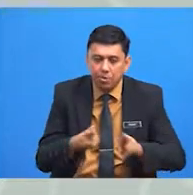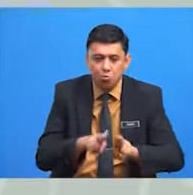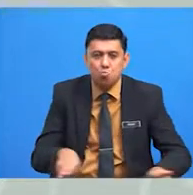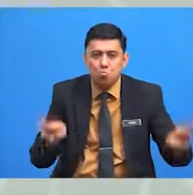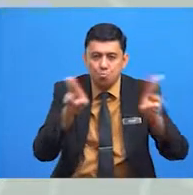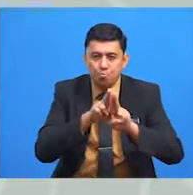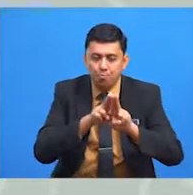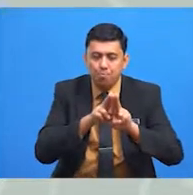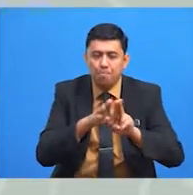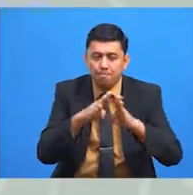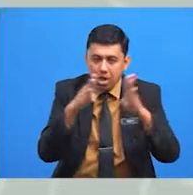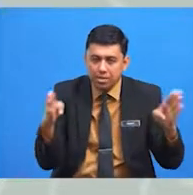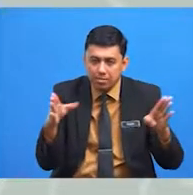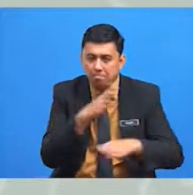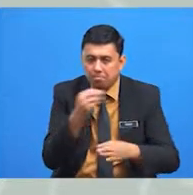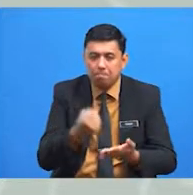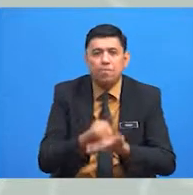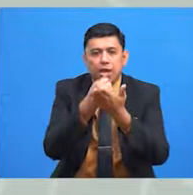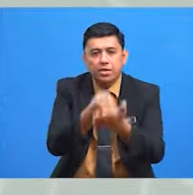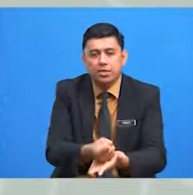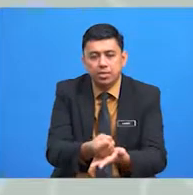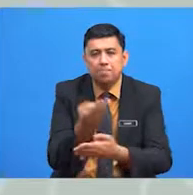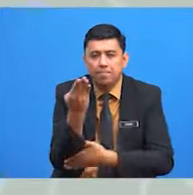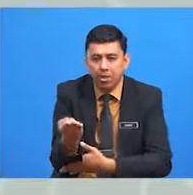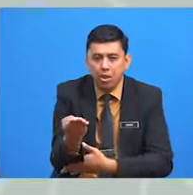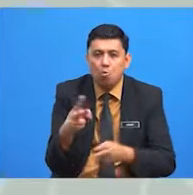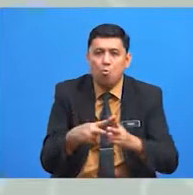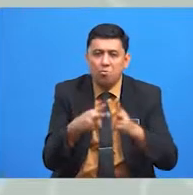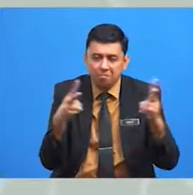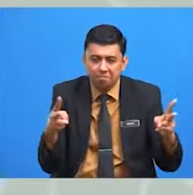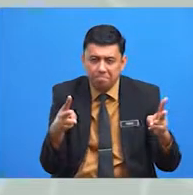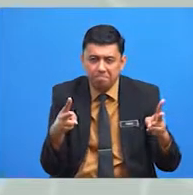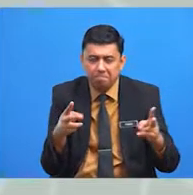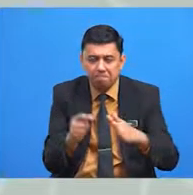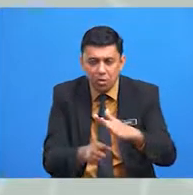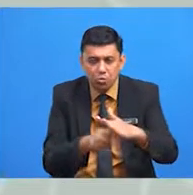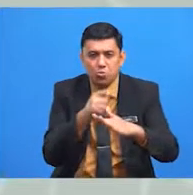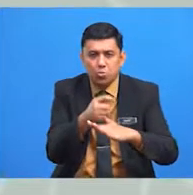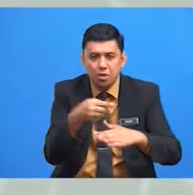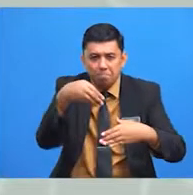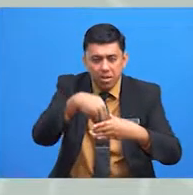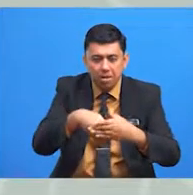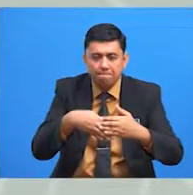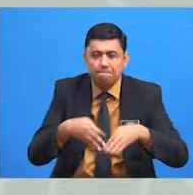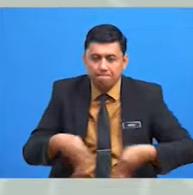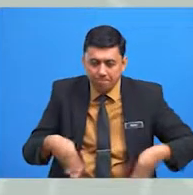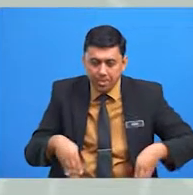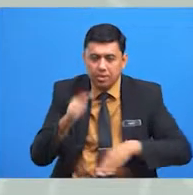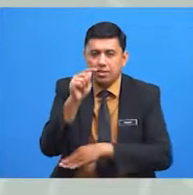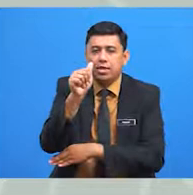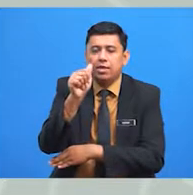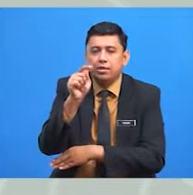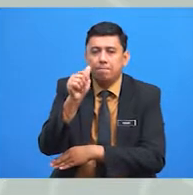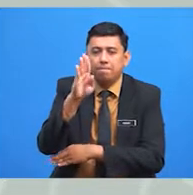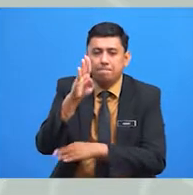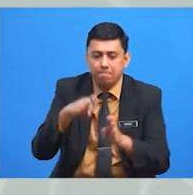terutamanya bahasa, dan sumbangan beliau amat menonjol dalam bidang tata